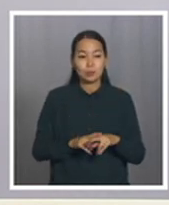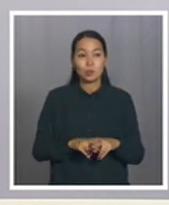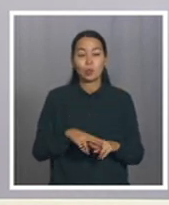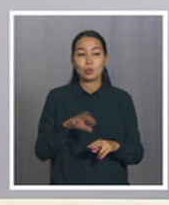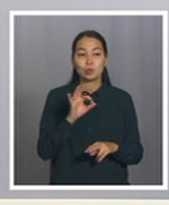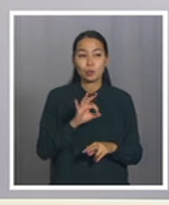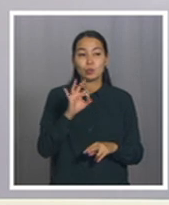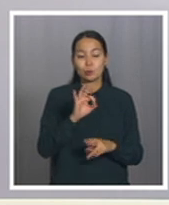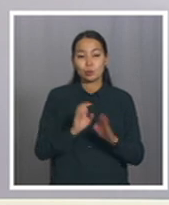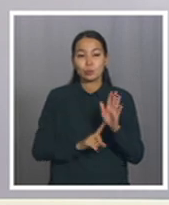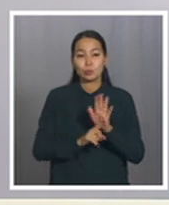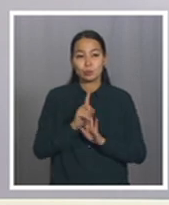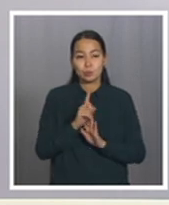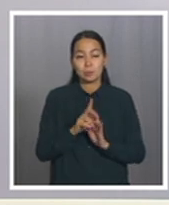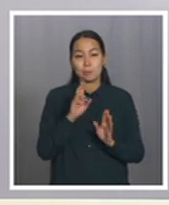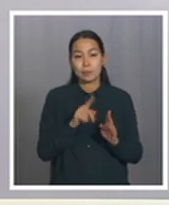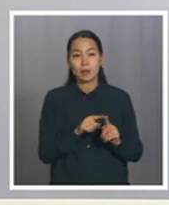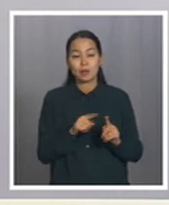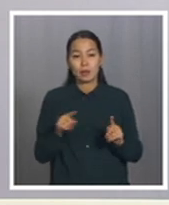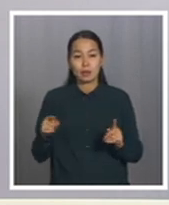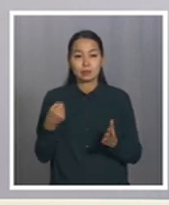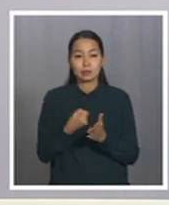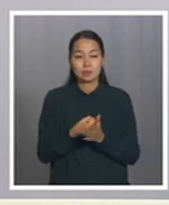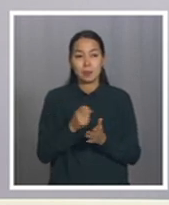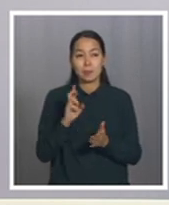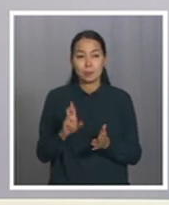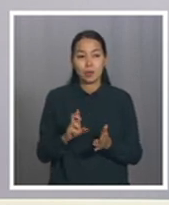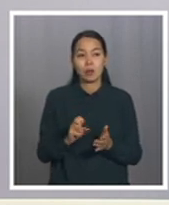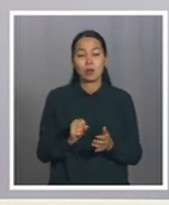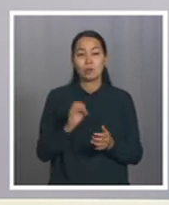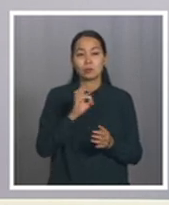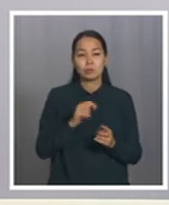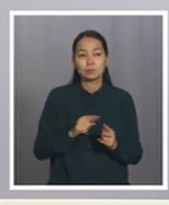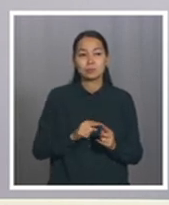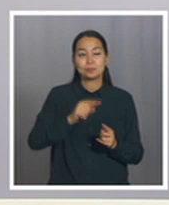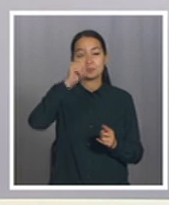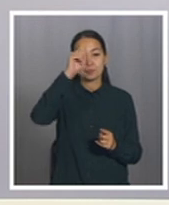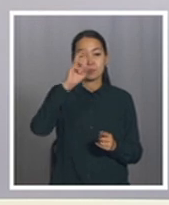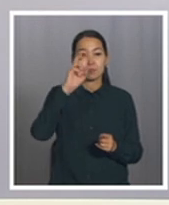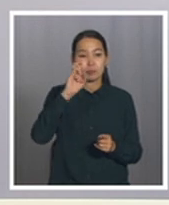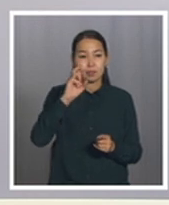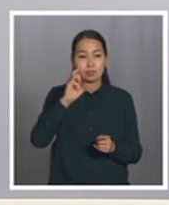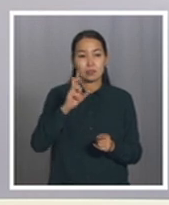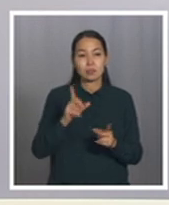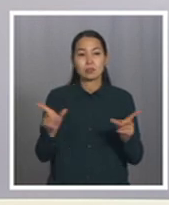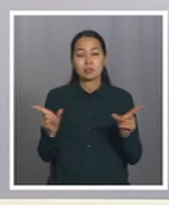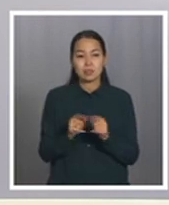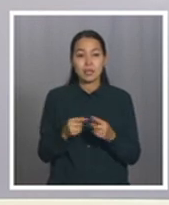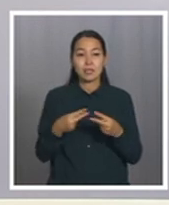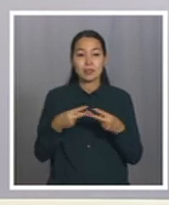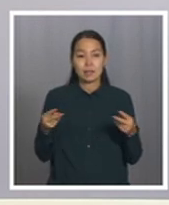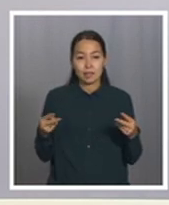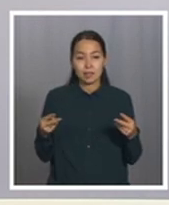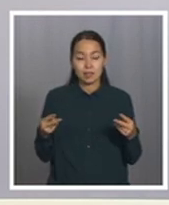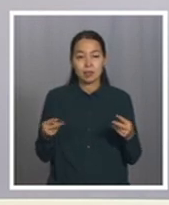нүктесінен бастап, бұл аралық B-ға дейін, және 0-де 0 бастап, бұл аралық B екеуі өзара тең. Яғни бұл